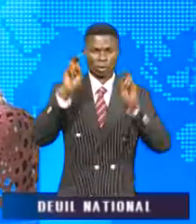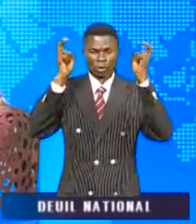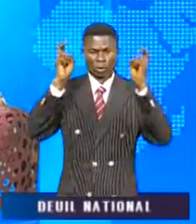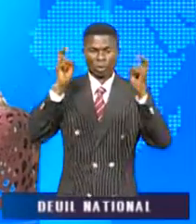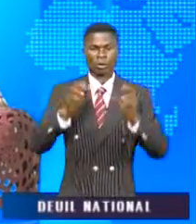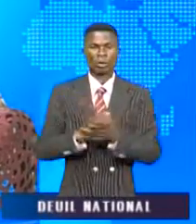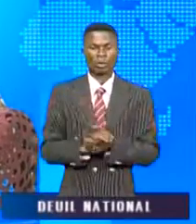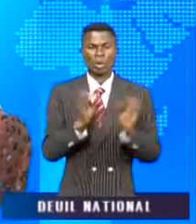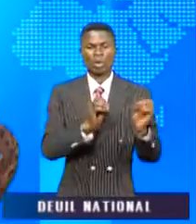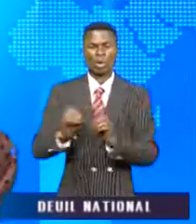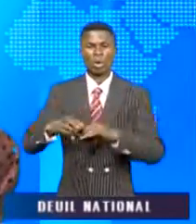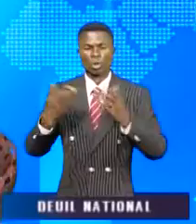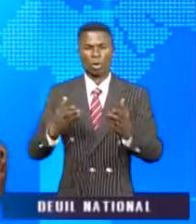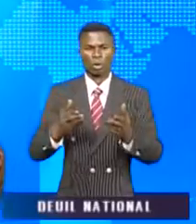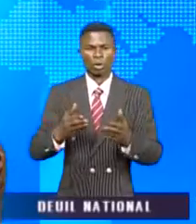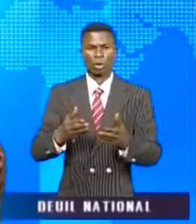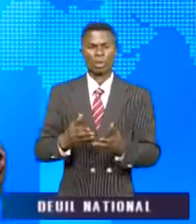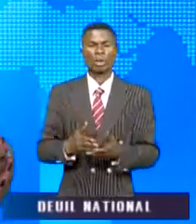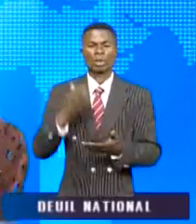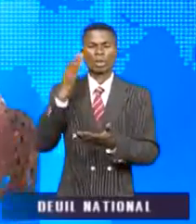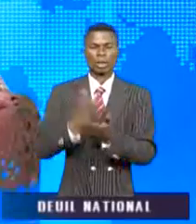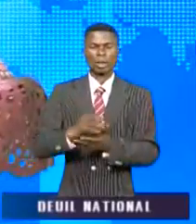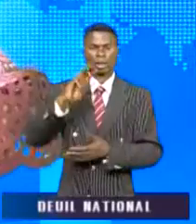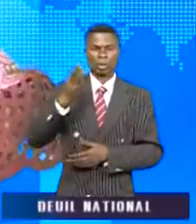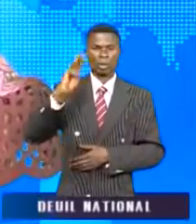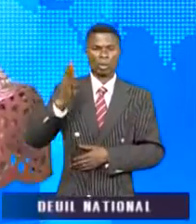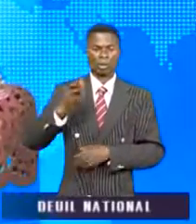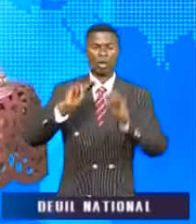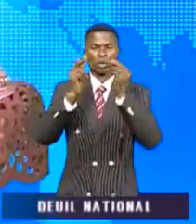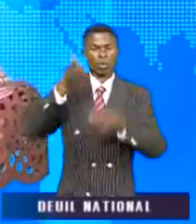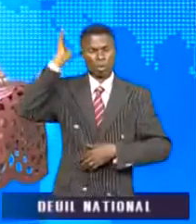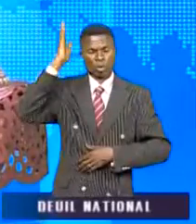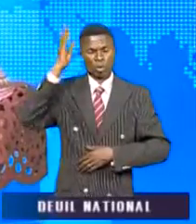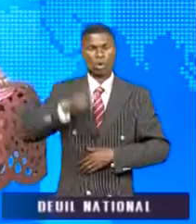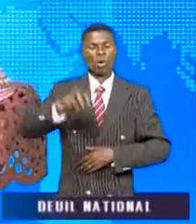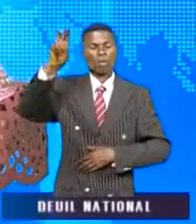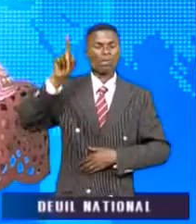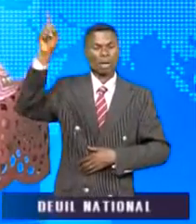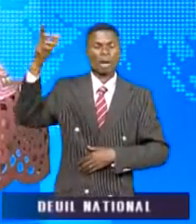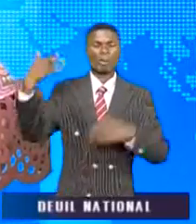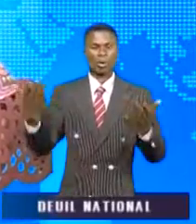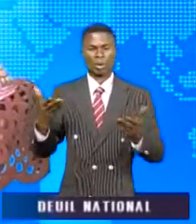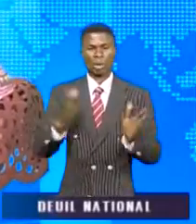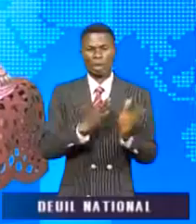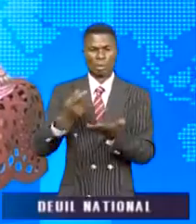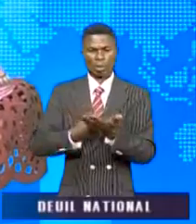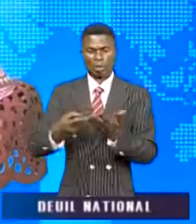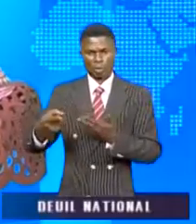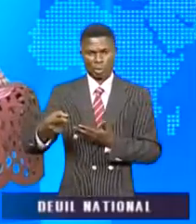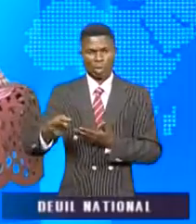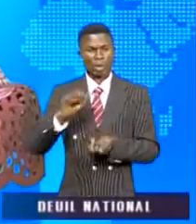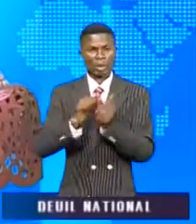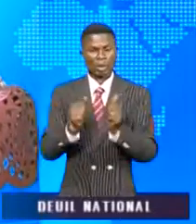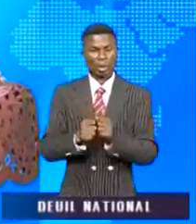comment organiser le départ de la troisième et quatrième vague des Kulunas pour Kanyamakassese prévue pour cette semaine. Eh bien, cette question